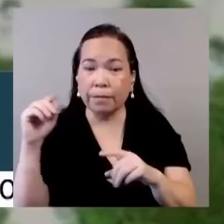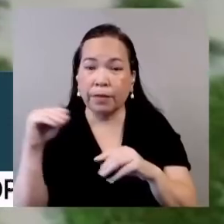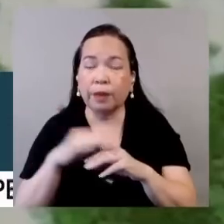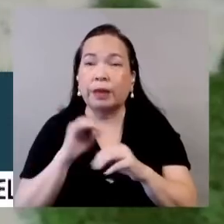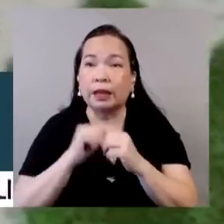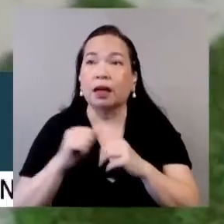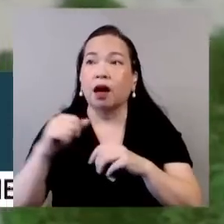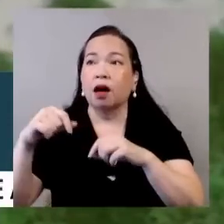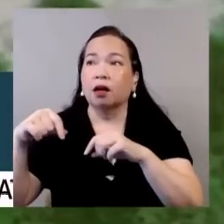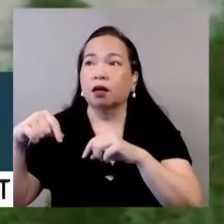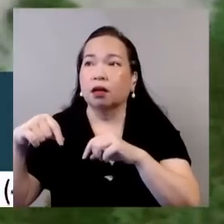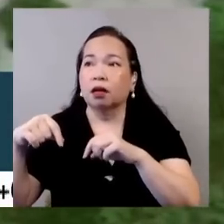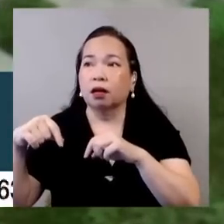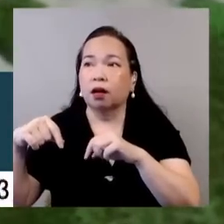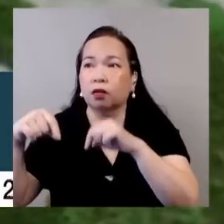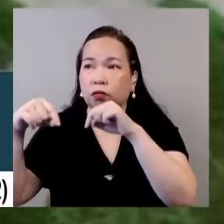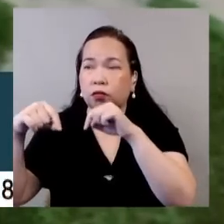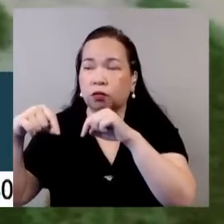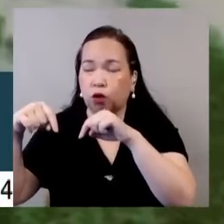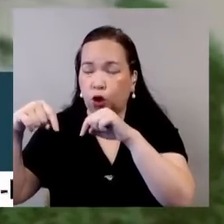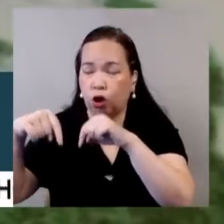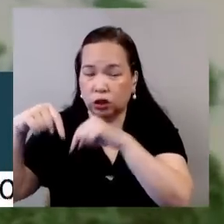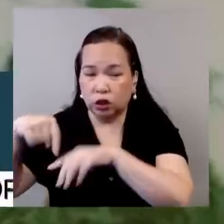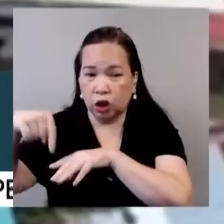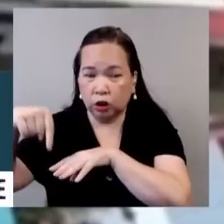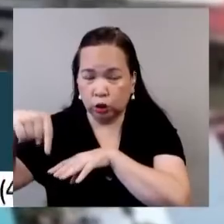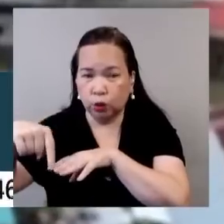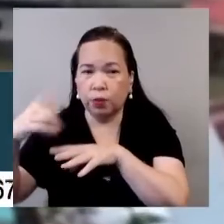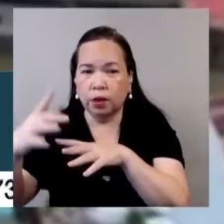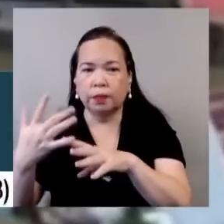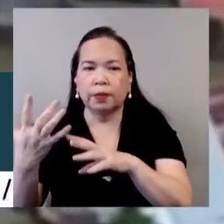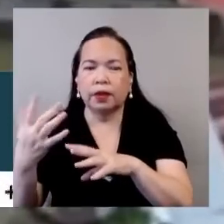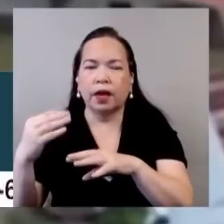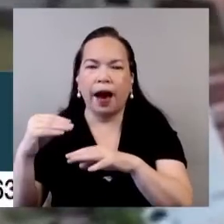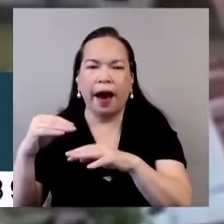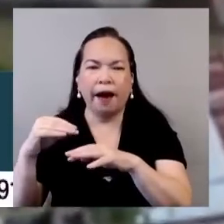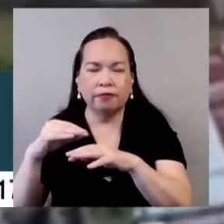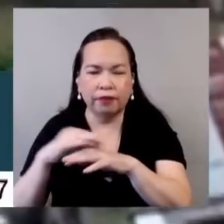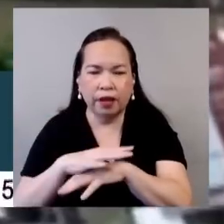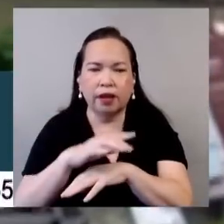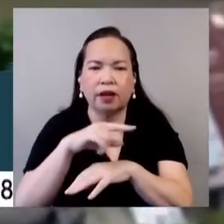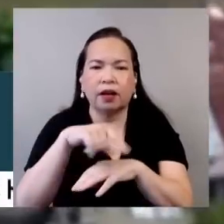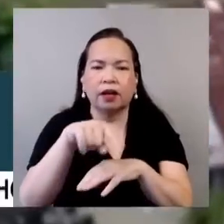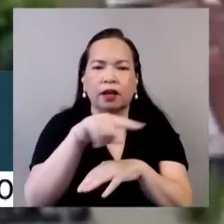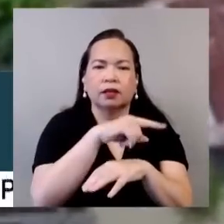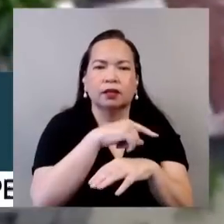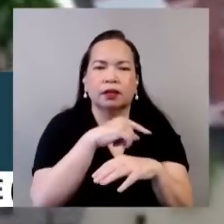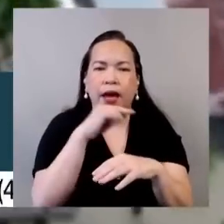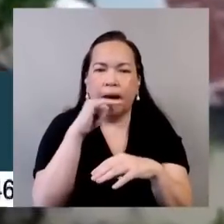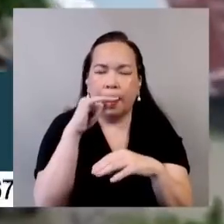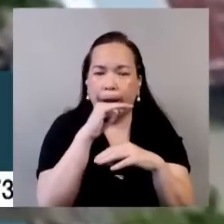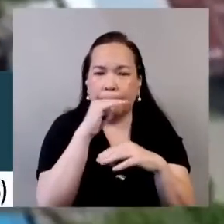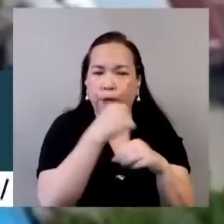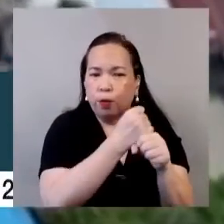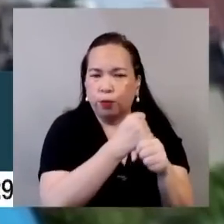Kaya po kailangan tingnan din po yung sitwasyon po doon sa may airport, sa may